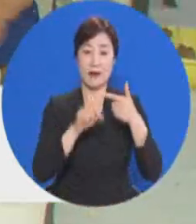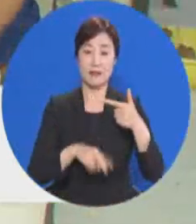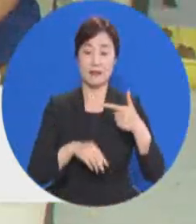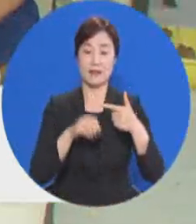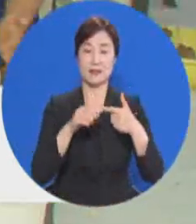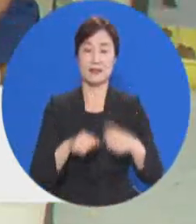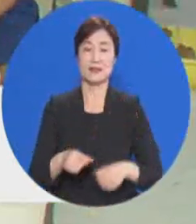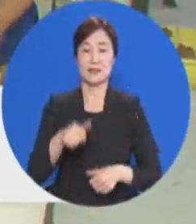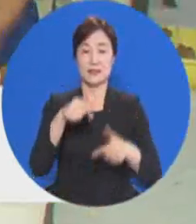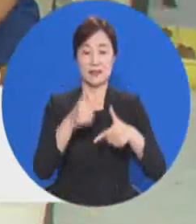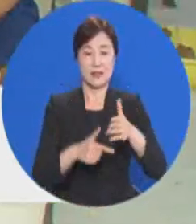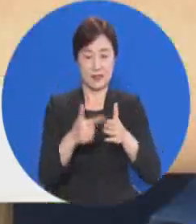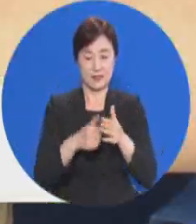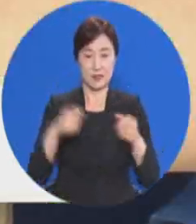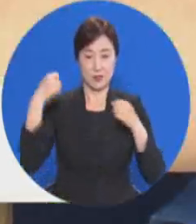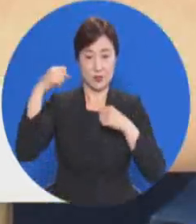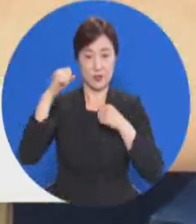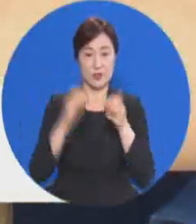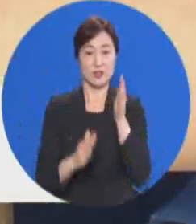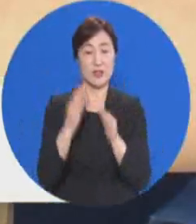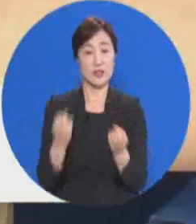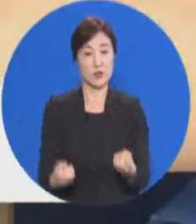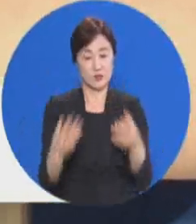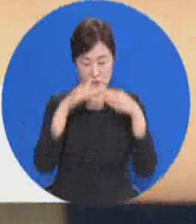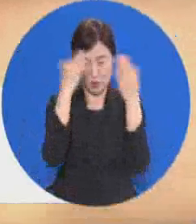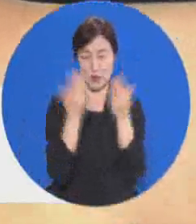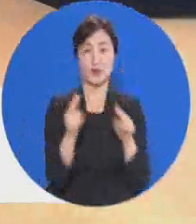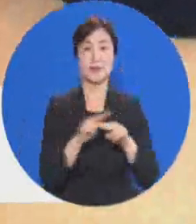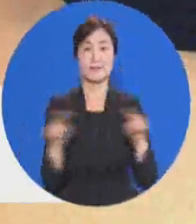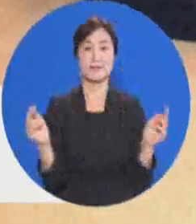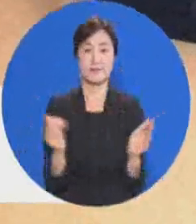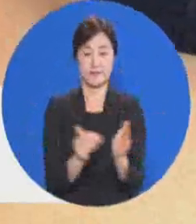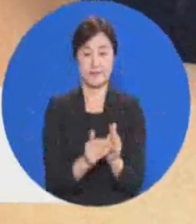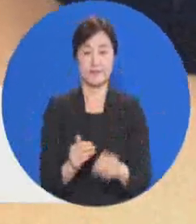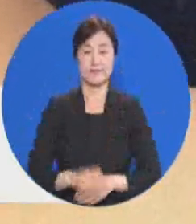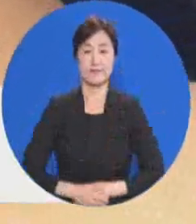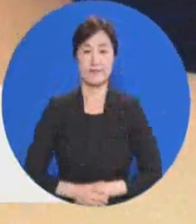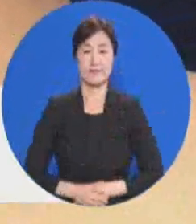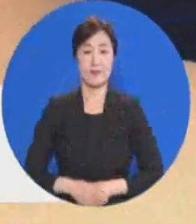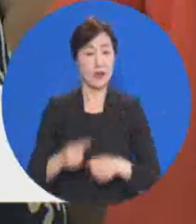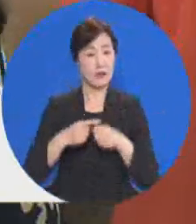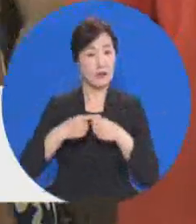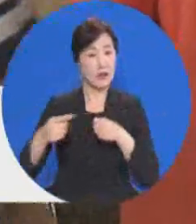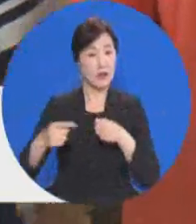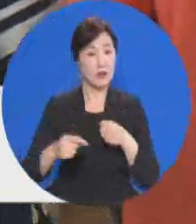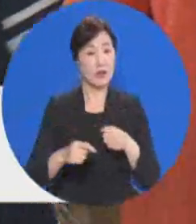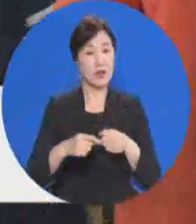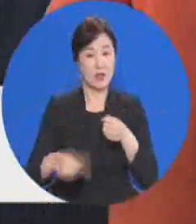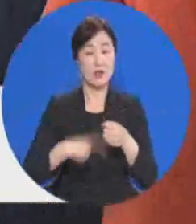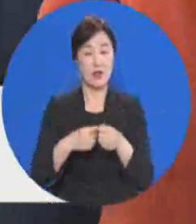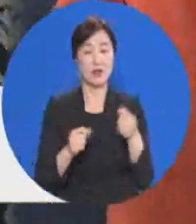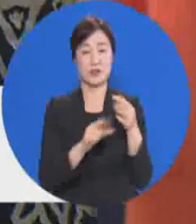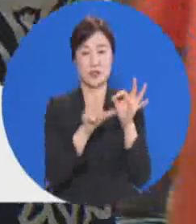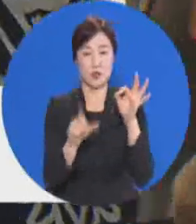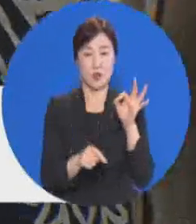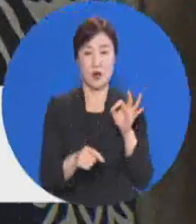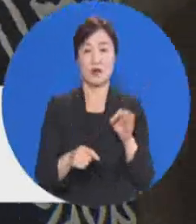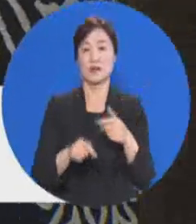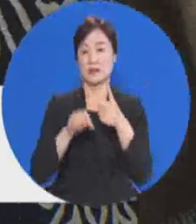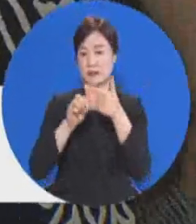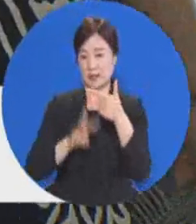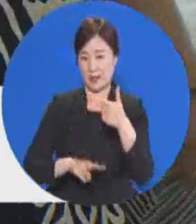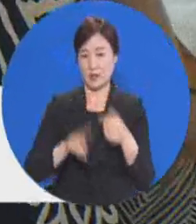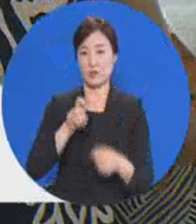강진청자축제와 강진만 춤추는 갈대축제를 모두 취소하기로 결정했고 매년 10월 개최되는 나주 마한문화제도